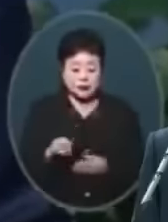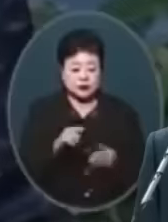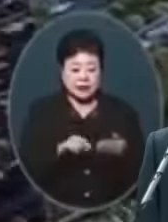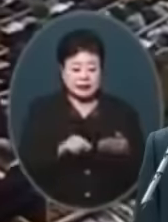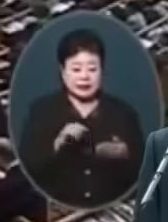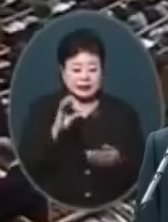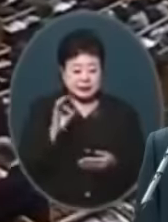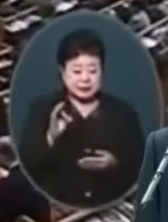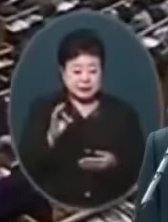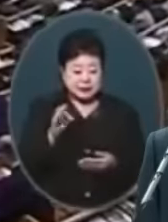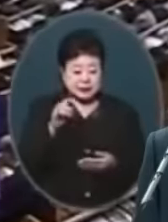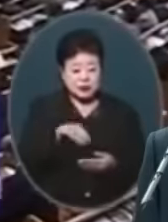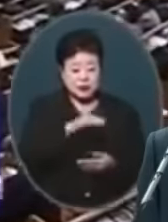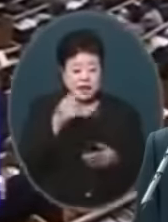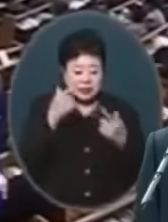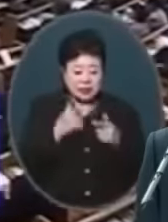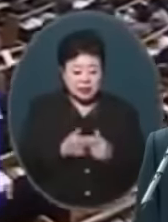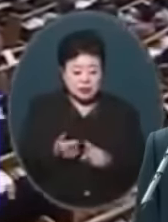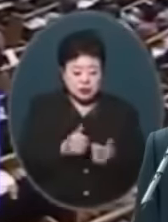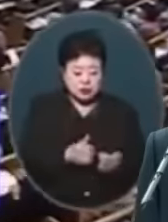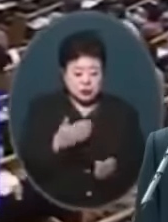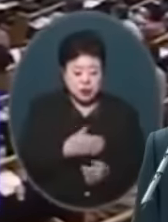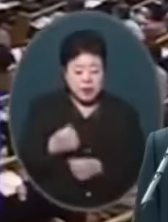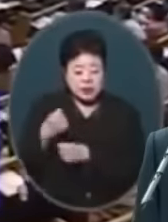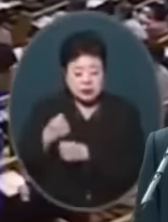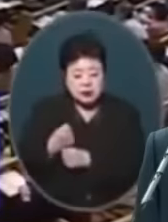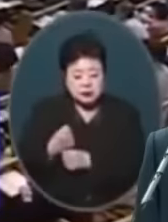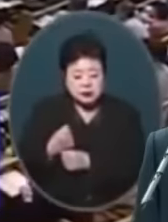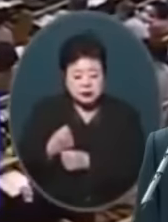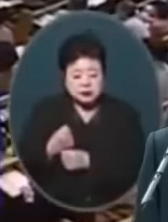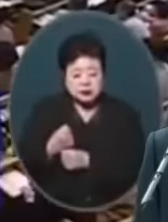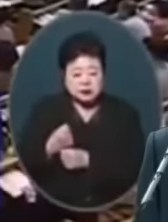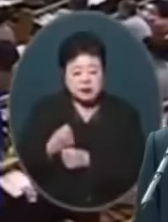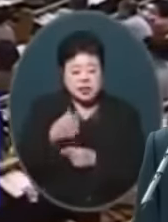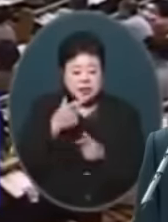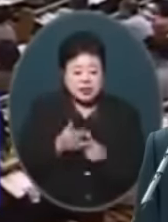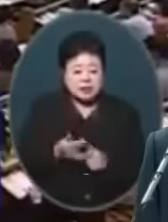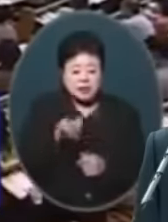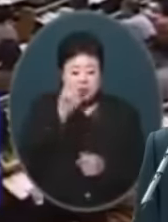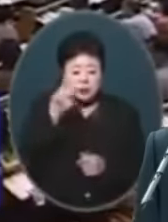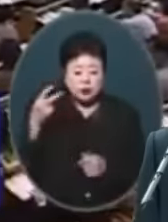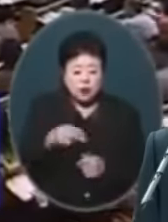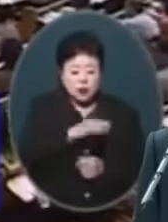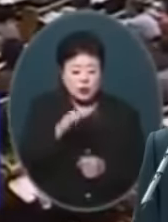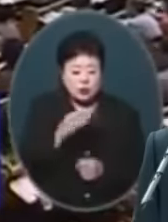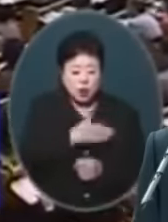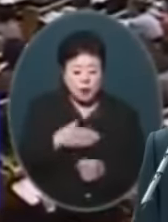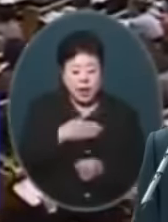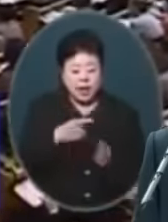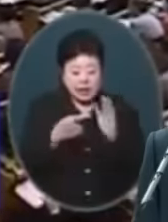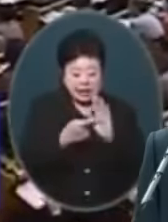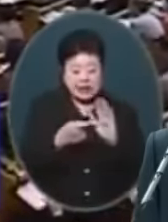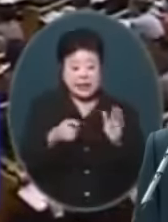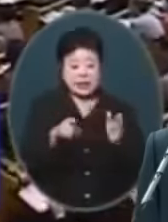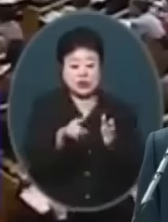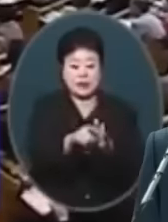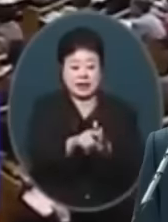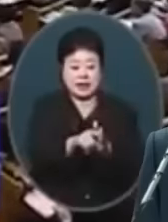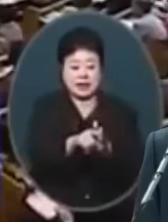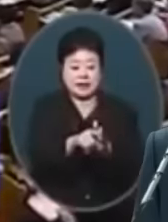4장 10절에 우리가 항상 예수의 죽음을 몸에 짊어지면 예수의 생명이 또한 우리 몸에 나타나게 하려